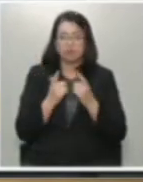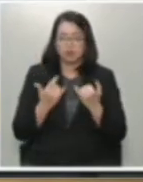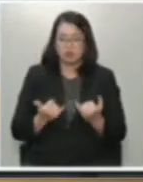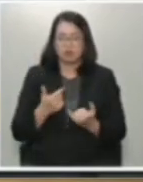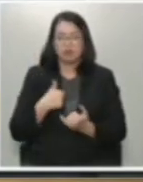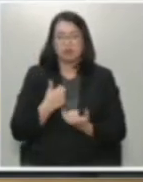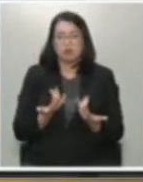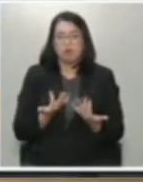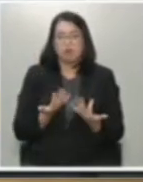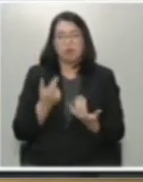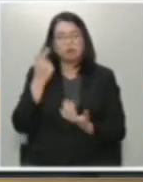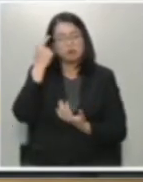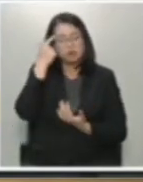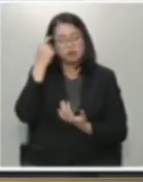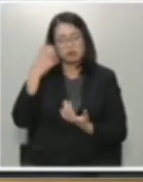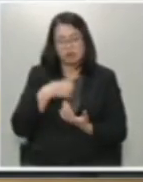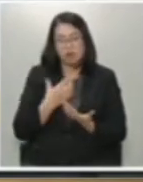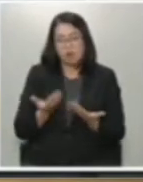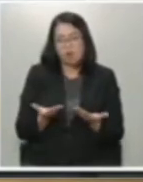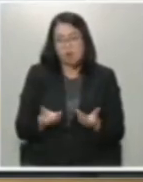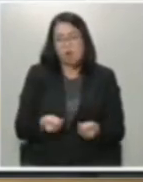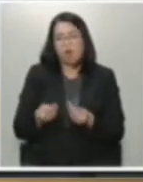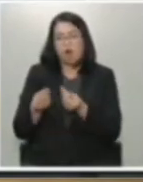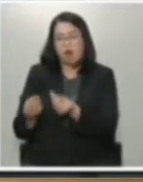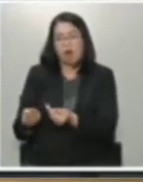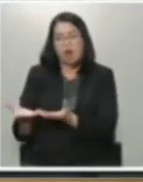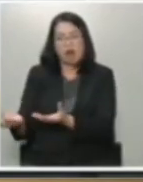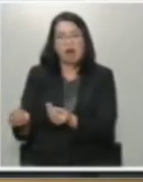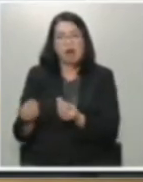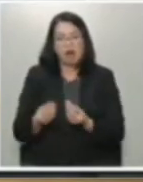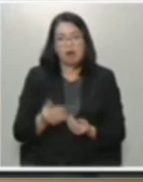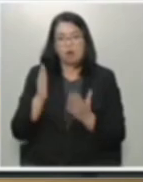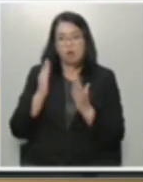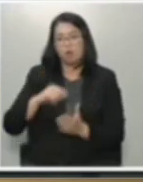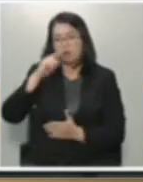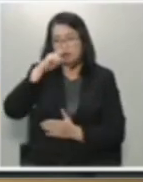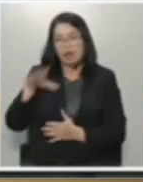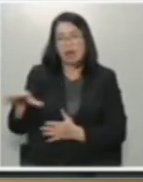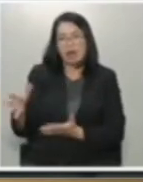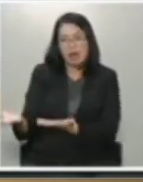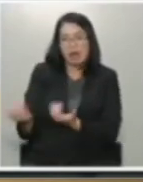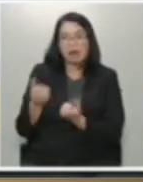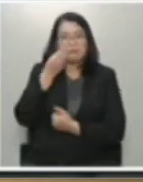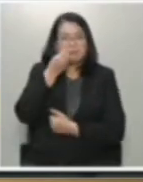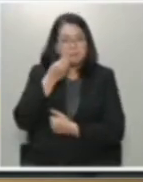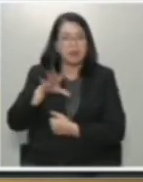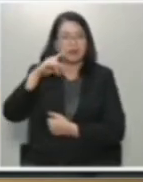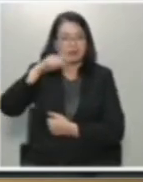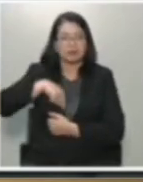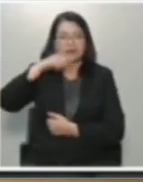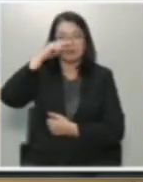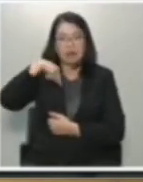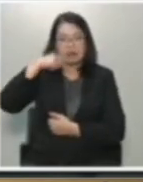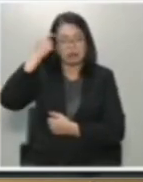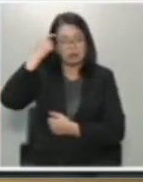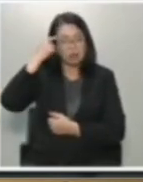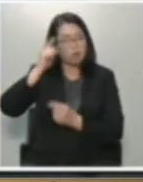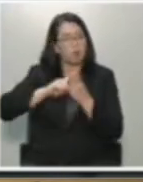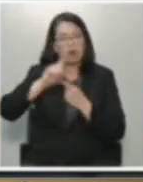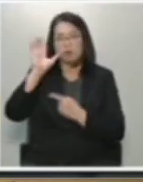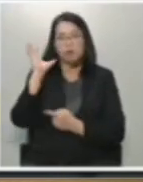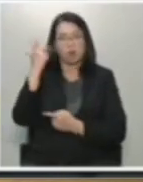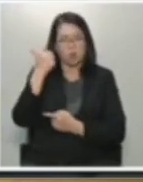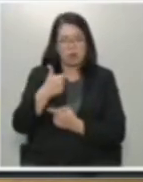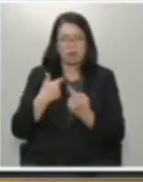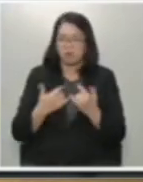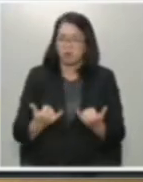จะได้เรียกว่าอันดับ6เราคงจะเป็นอันดับ1ได้นะครับนอกจากนั้นแล้วนะครับความถูกต้องเนี่ยผมเชื่อมั่นนะครับกรมคว